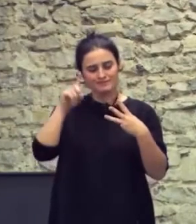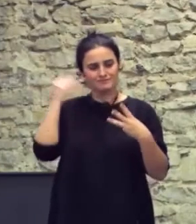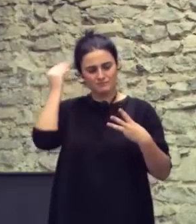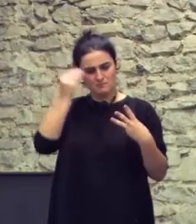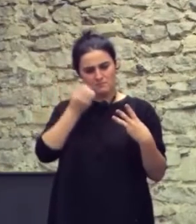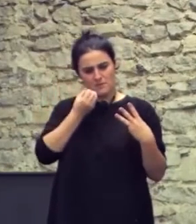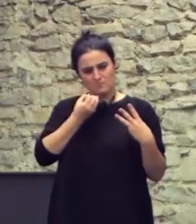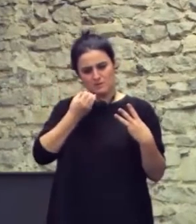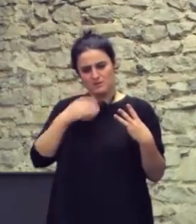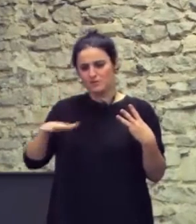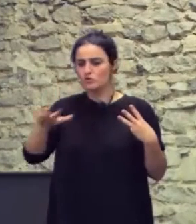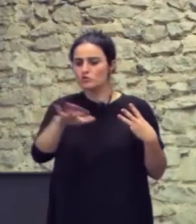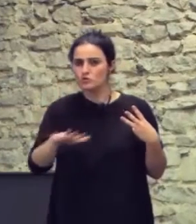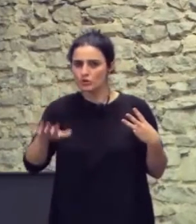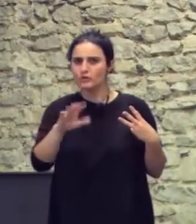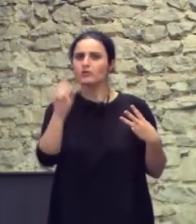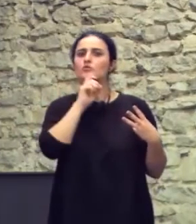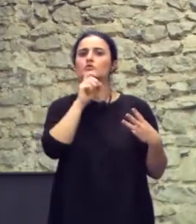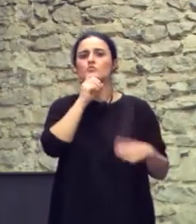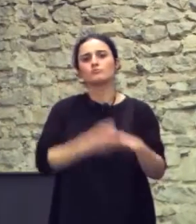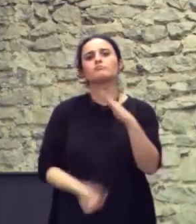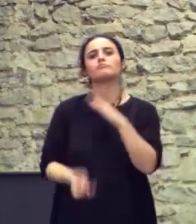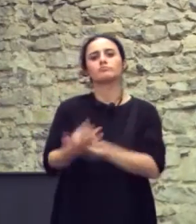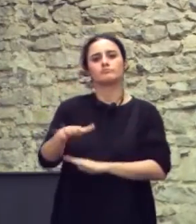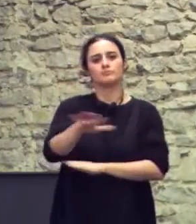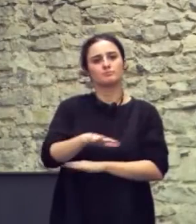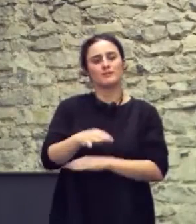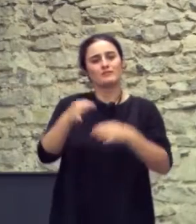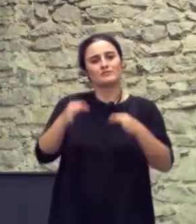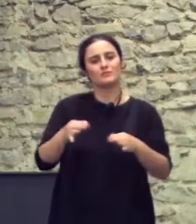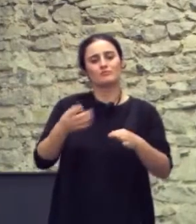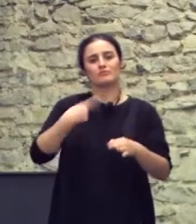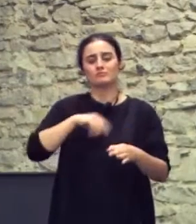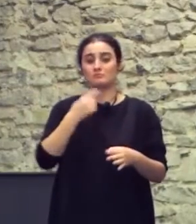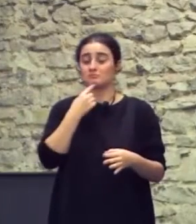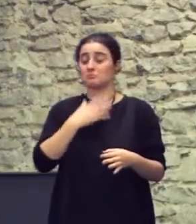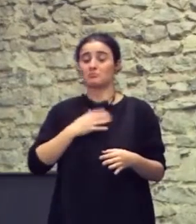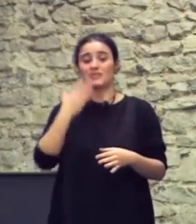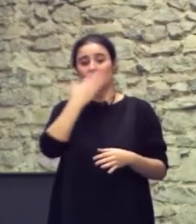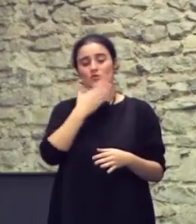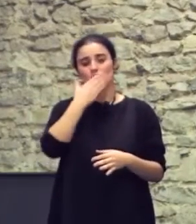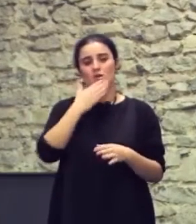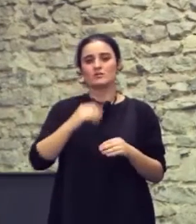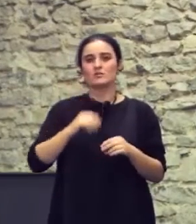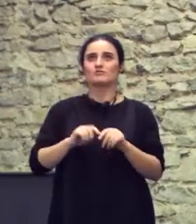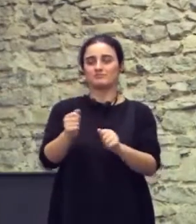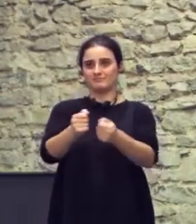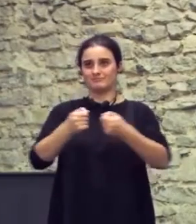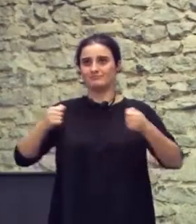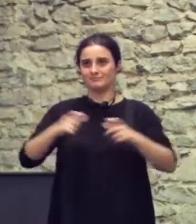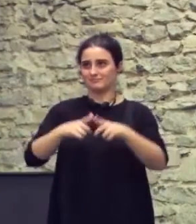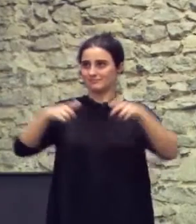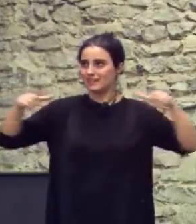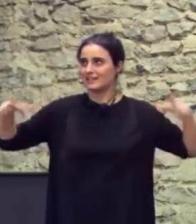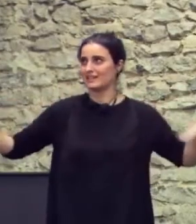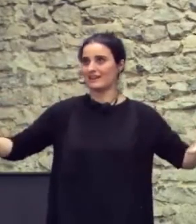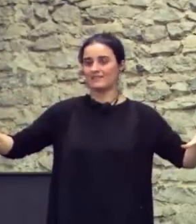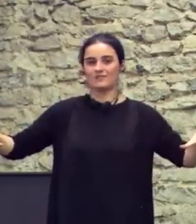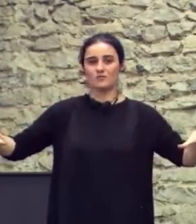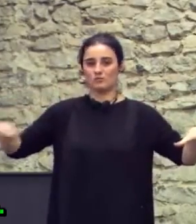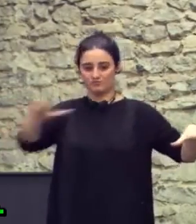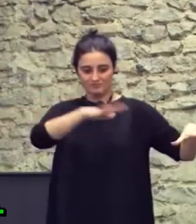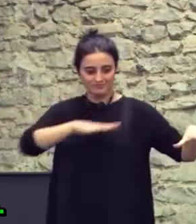nola eta nondik sortu espazio horiek. Eskola, esan dezagun, armario gigante bada. Eskola, beste edozen leku bezalako